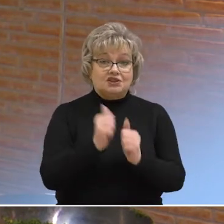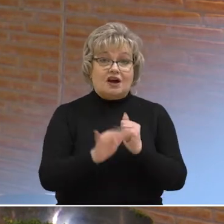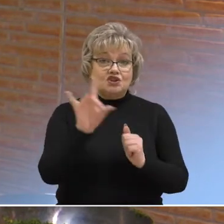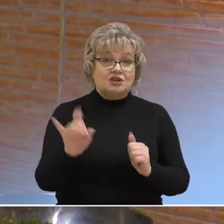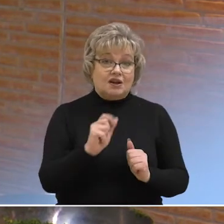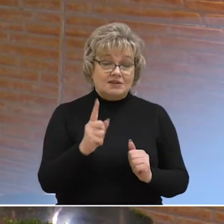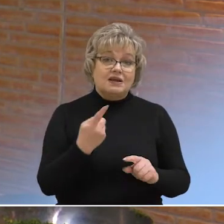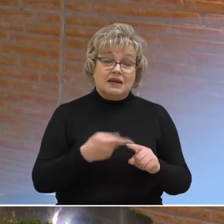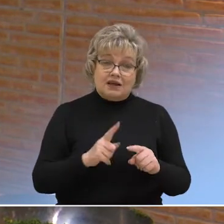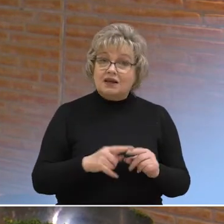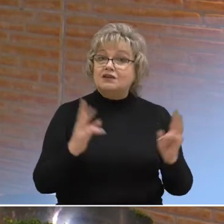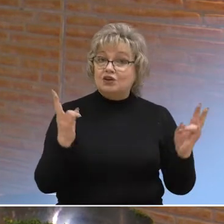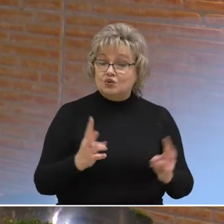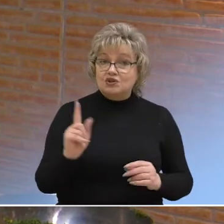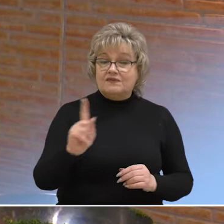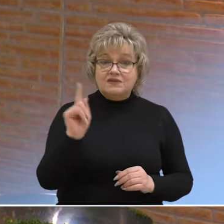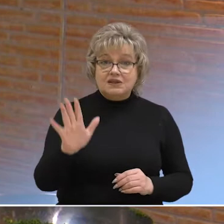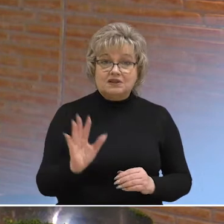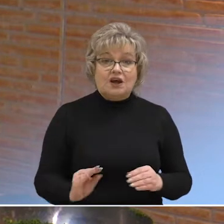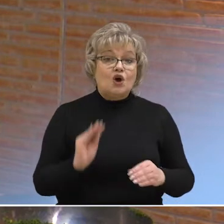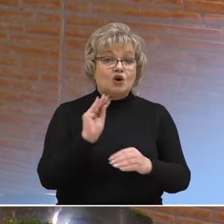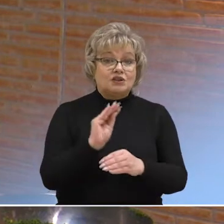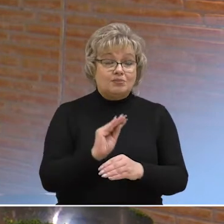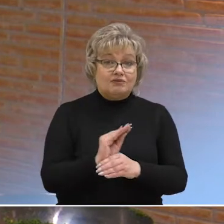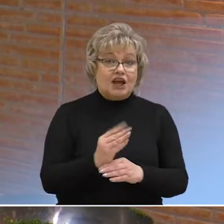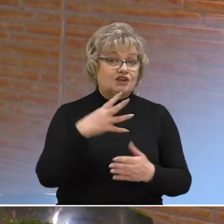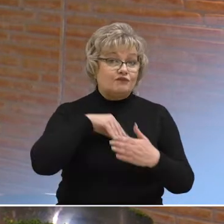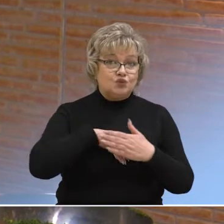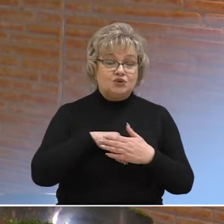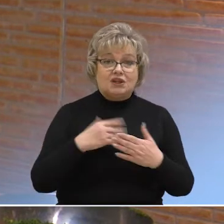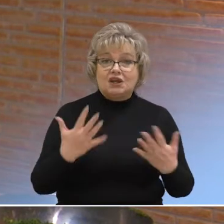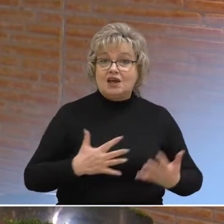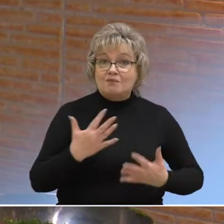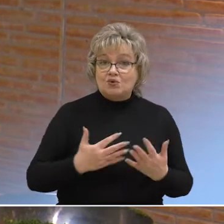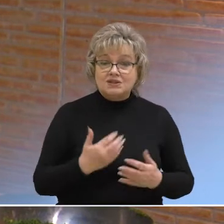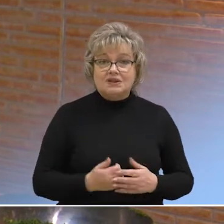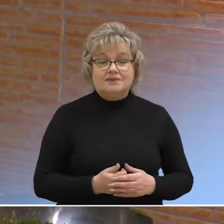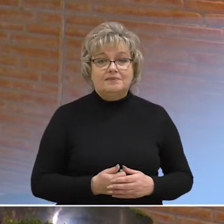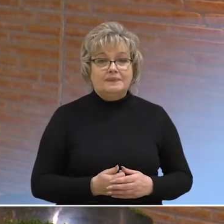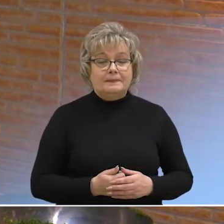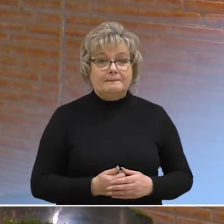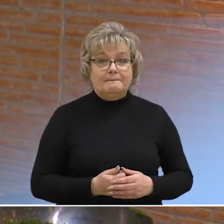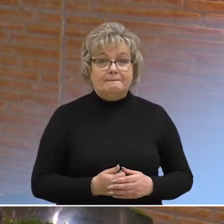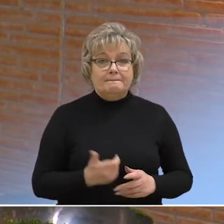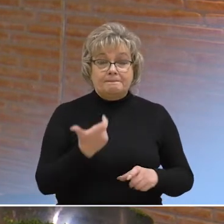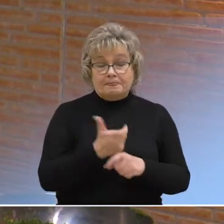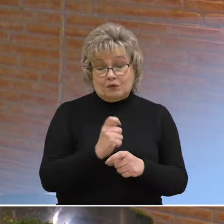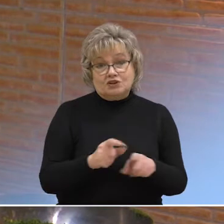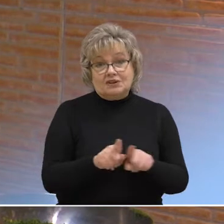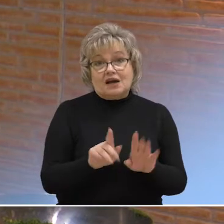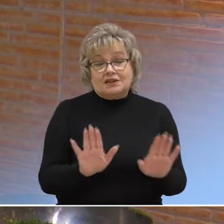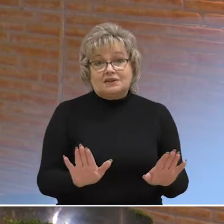И это всегда радостно, это всегда наполняет очень внутренне. Вот, ну, в общем, как-то